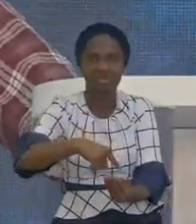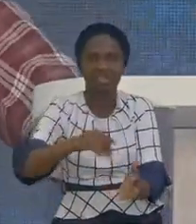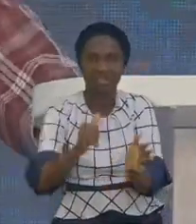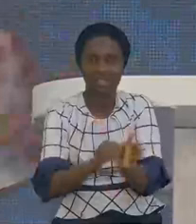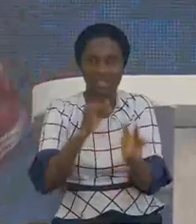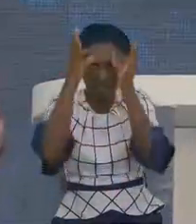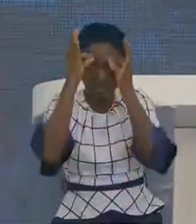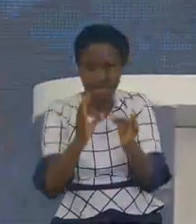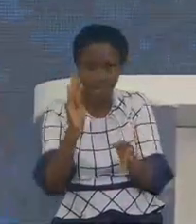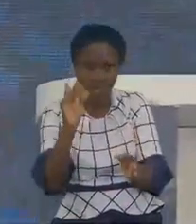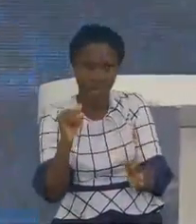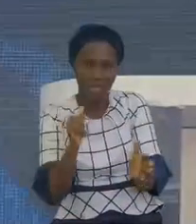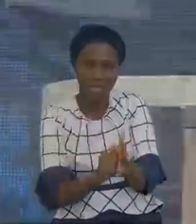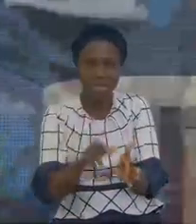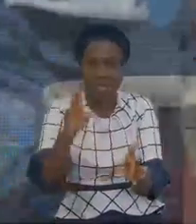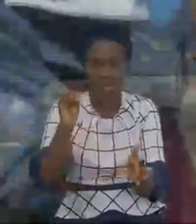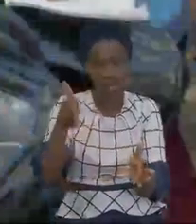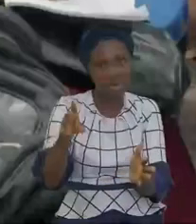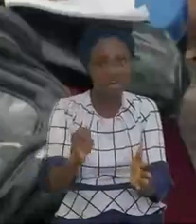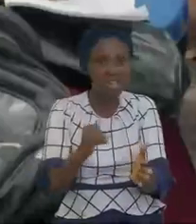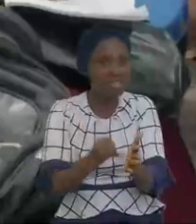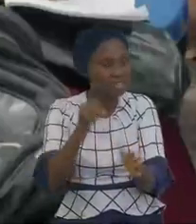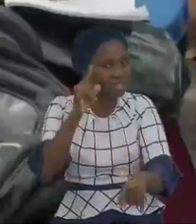aller au-delà de cette circonférence.